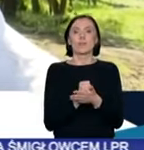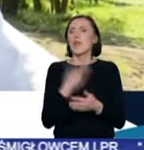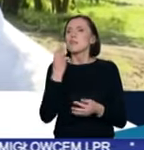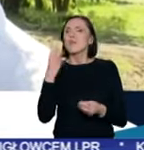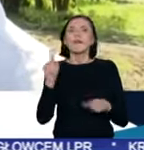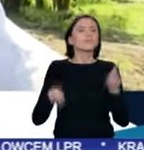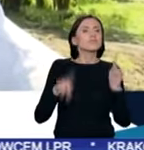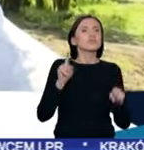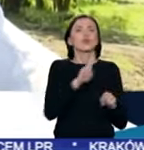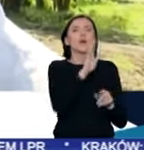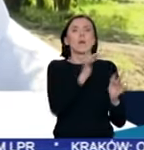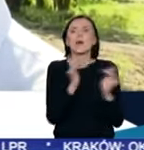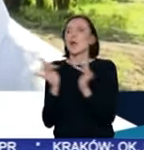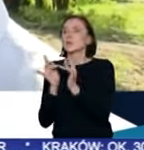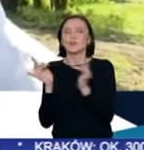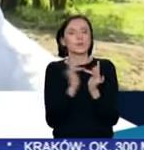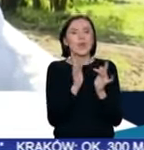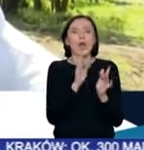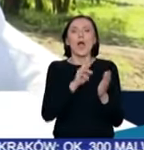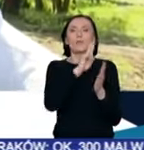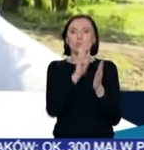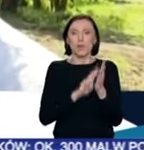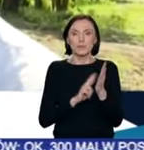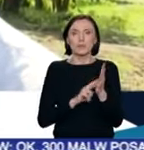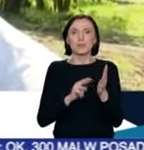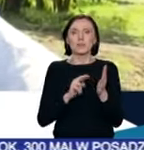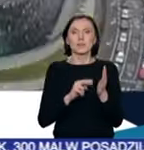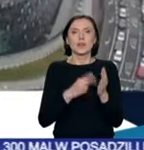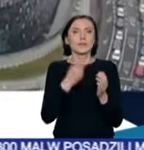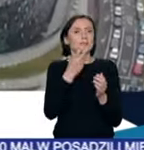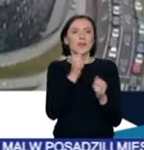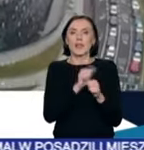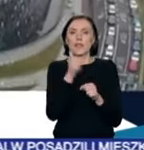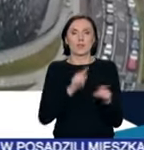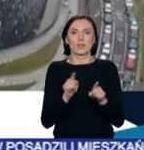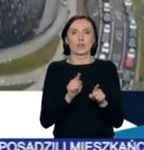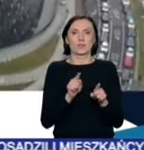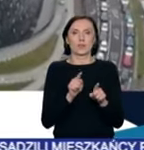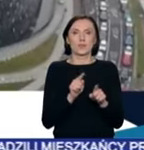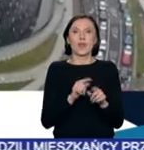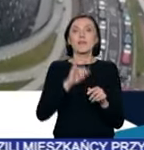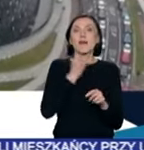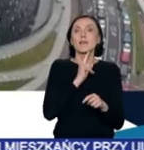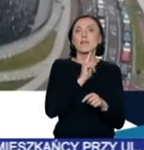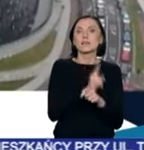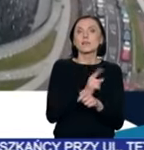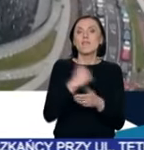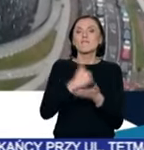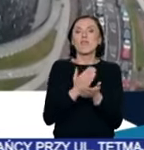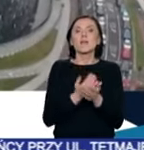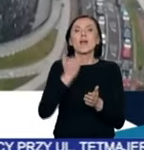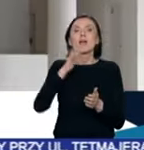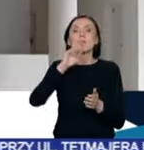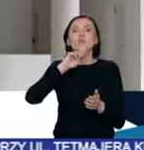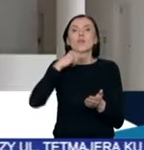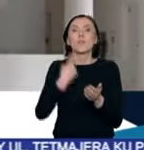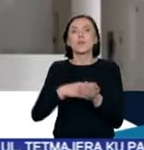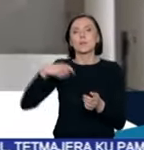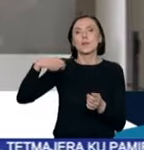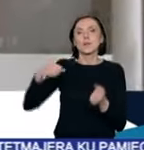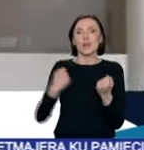ze stron ma rację. Przepisy nie są jednoznaczne. Jak zdecyduje wojewoda i jaka będzie odpowiedź prezydenta